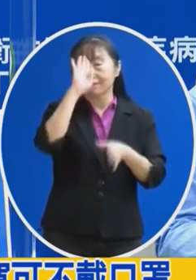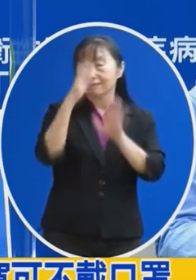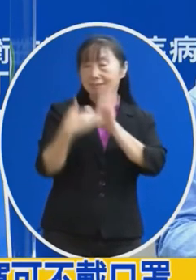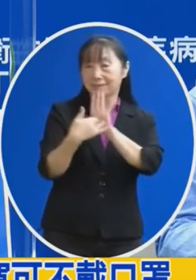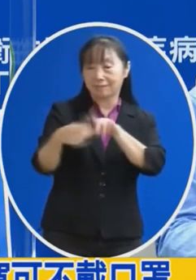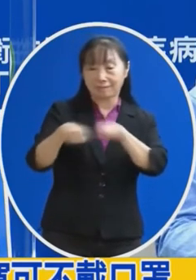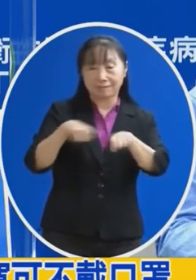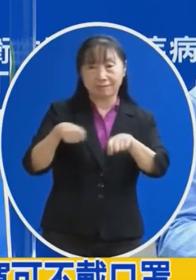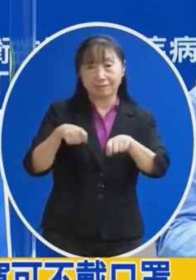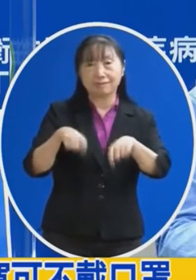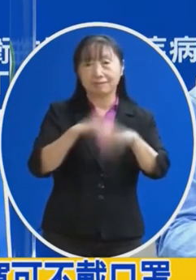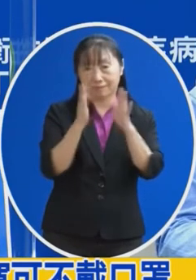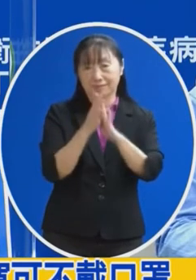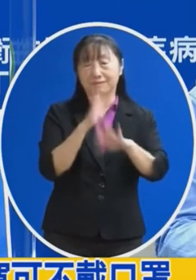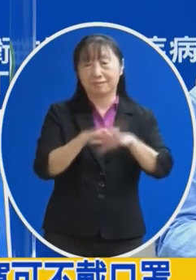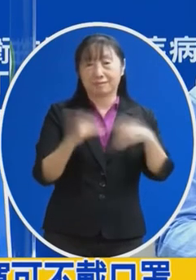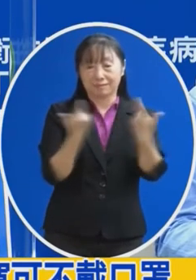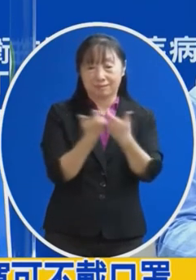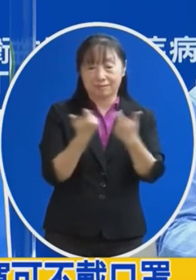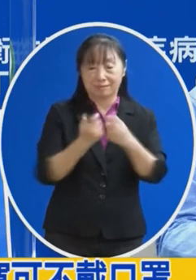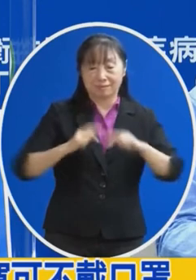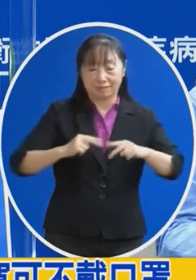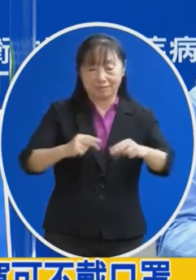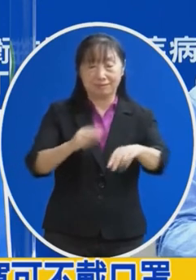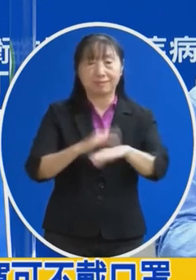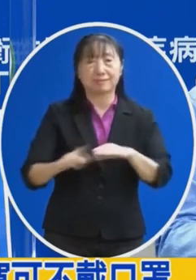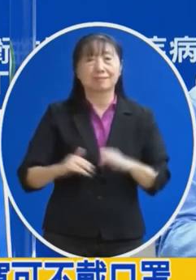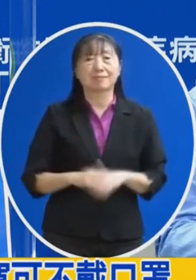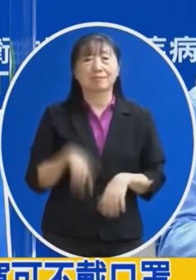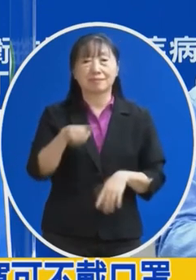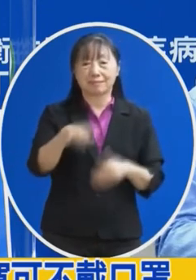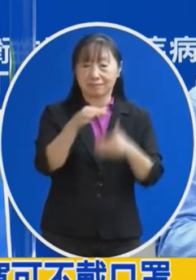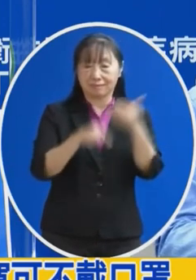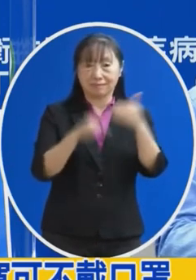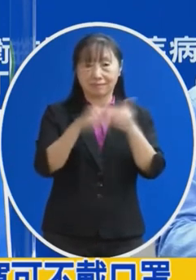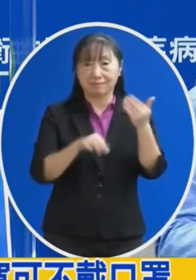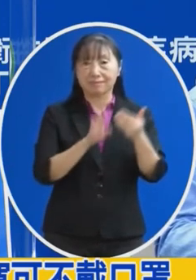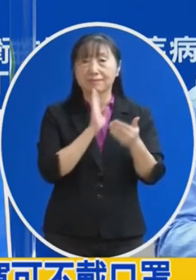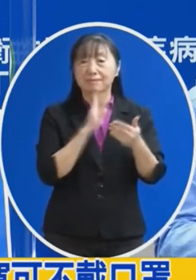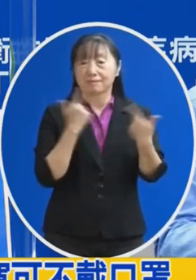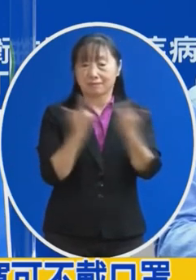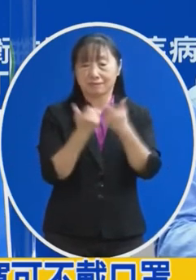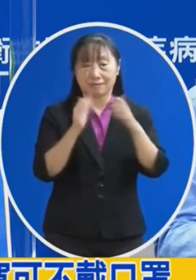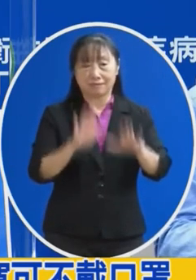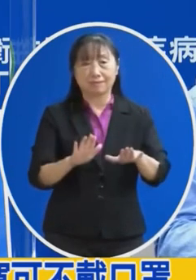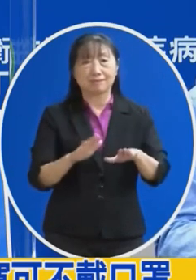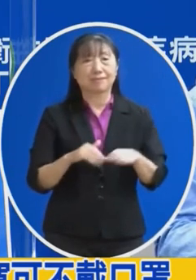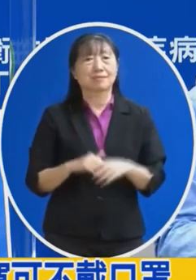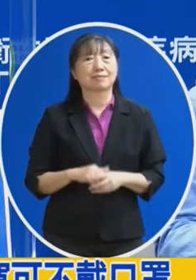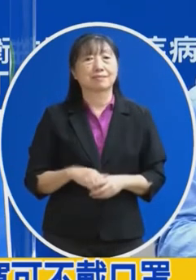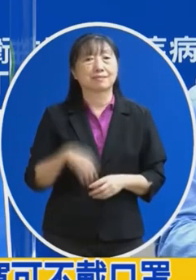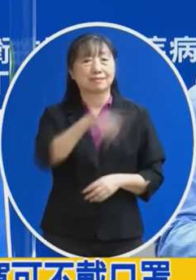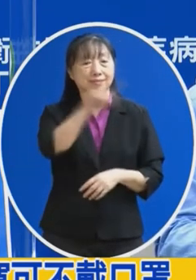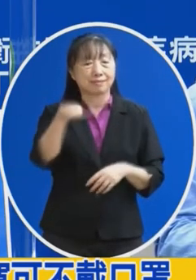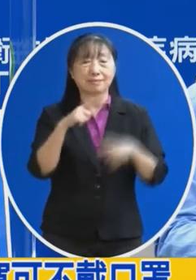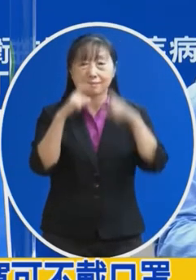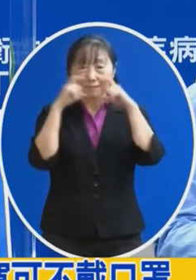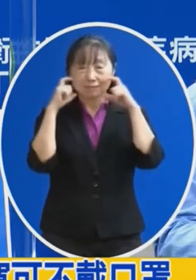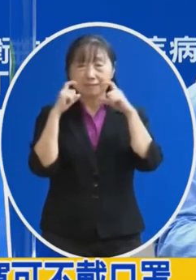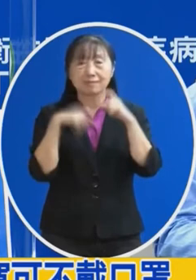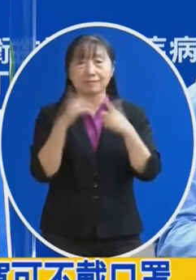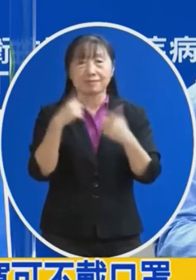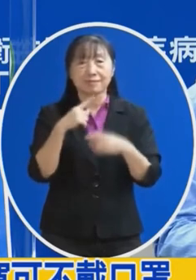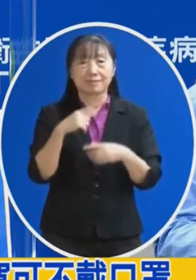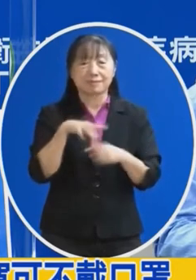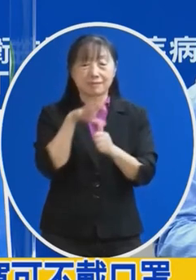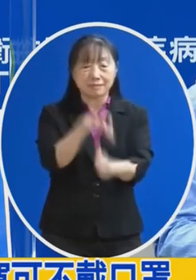策都不断的滚动式的检讨。那这些规定当然是因应现在的一个大家戴口罩强制的规